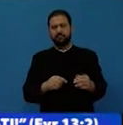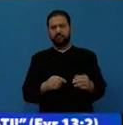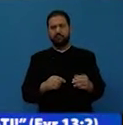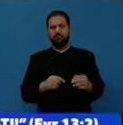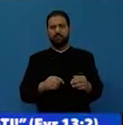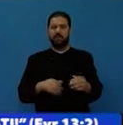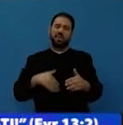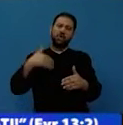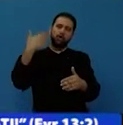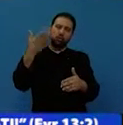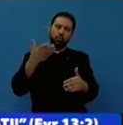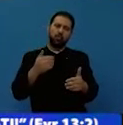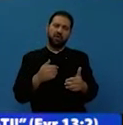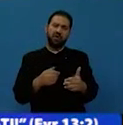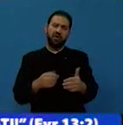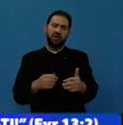După